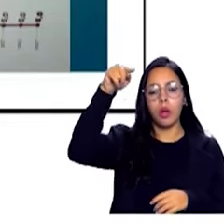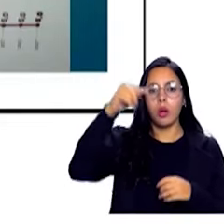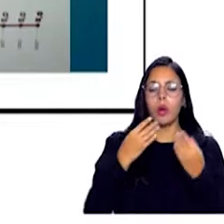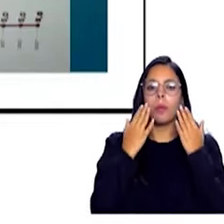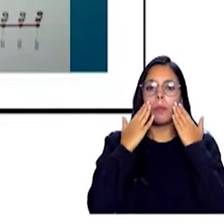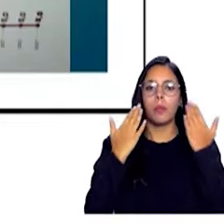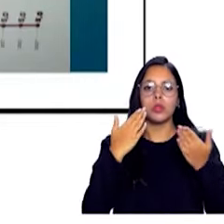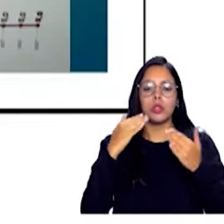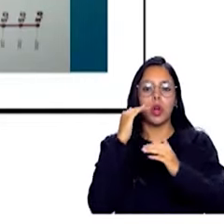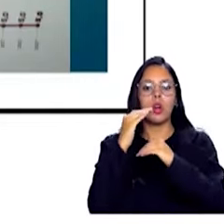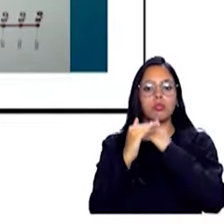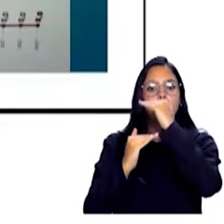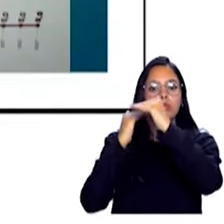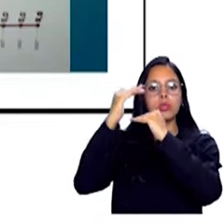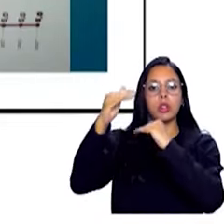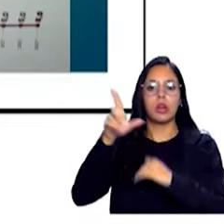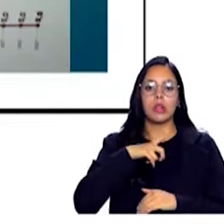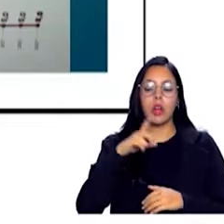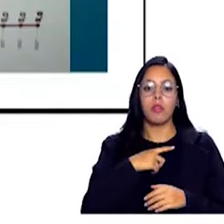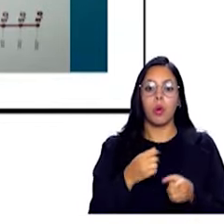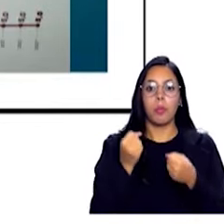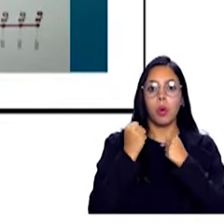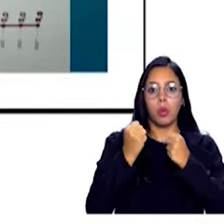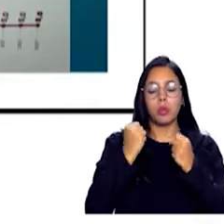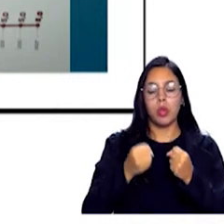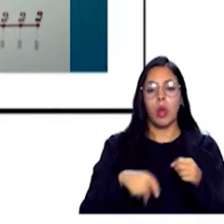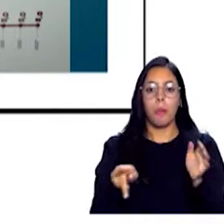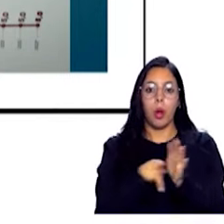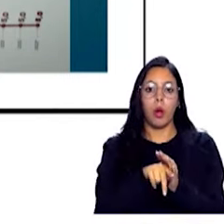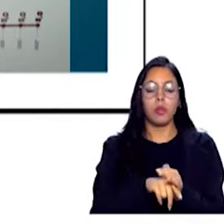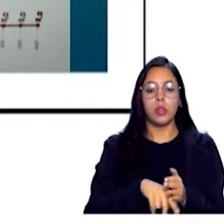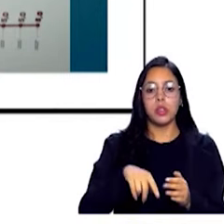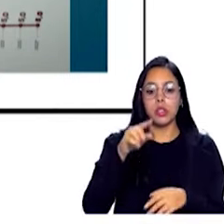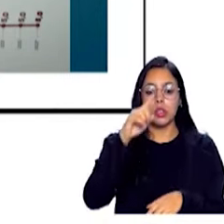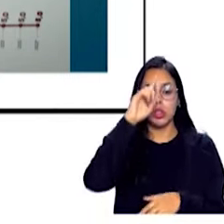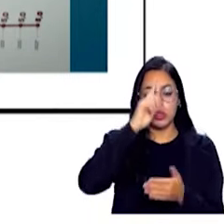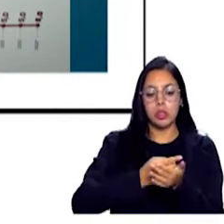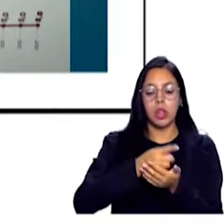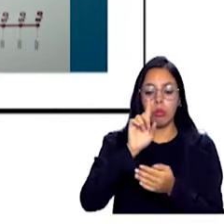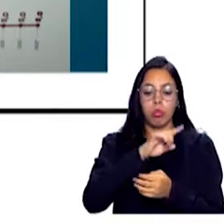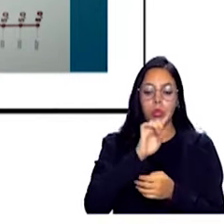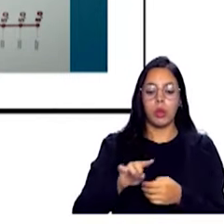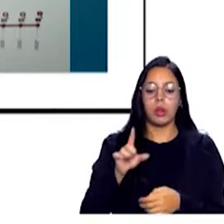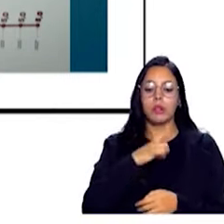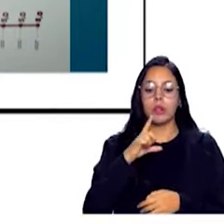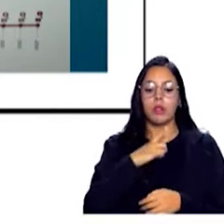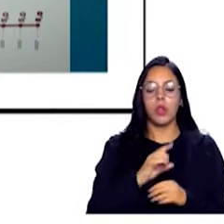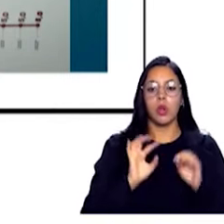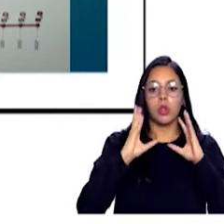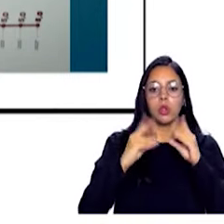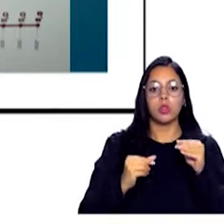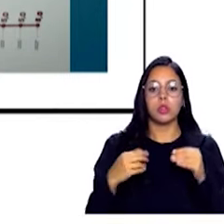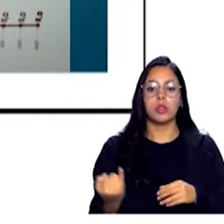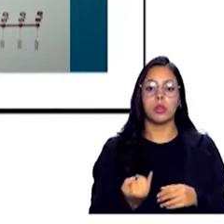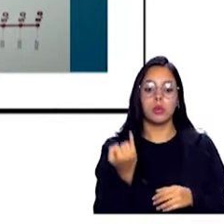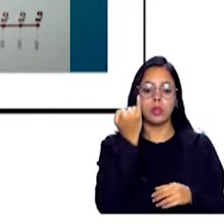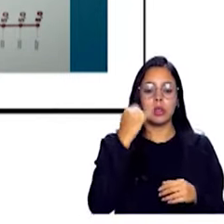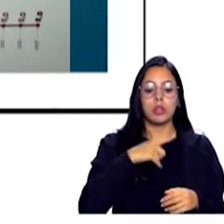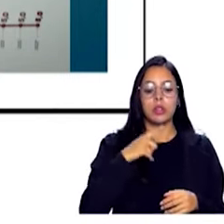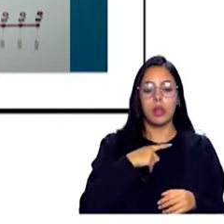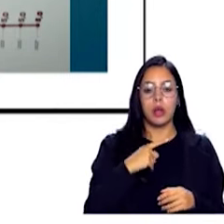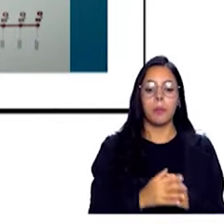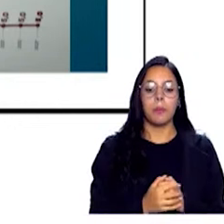graphiques me permettent de vous Dire quelques points essentiels d'abord Il n de crise